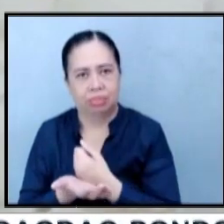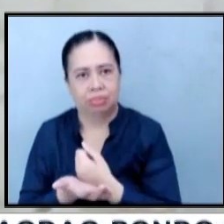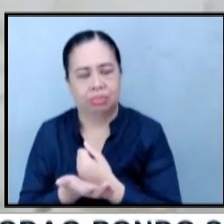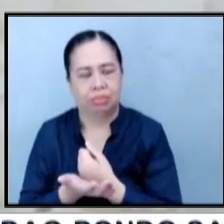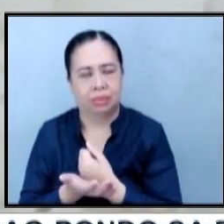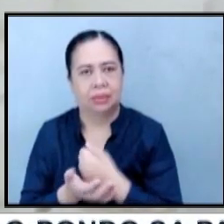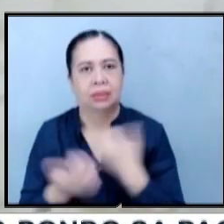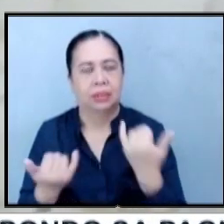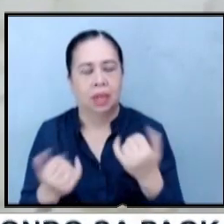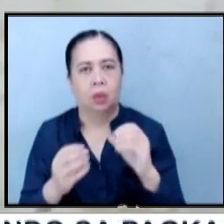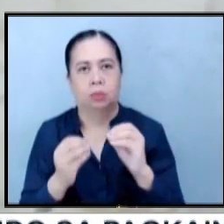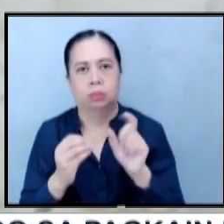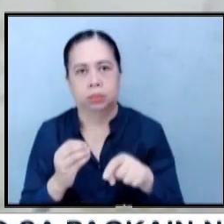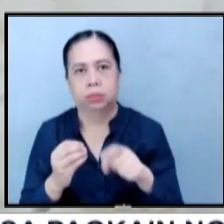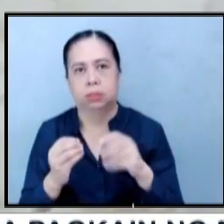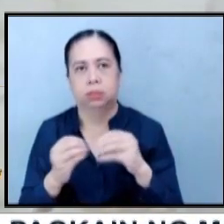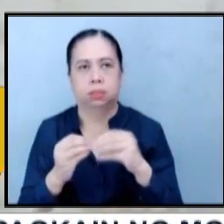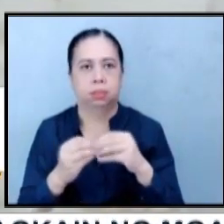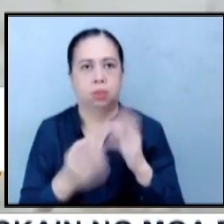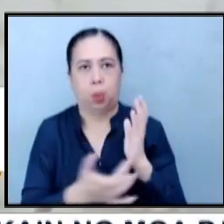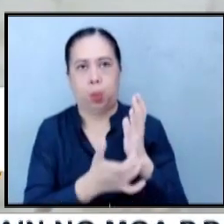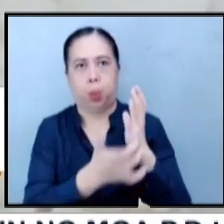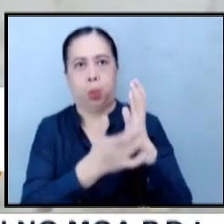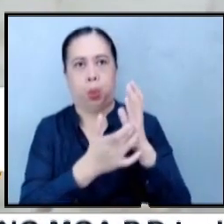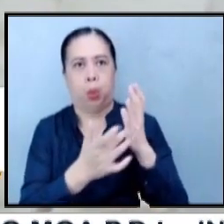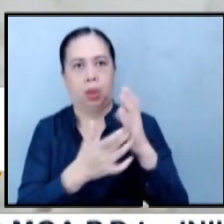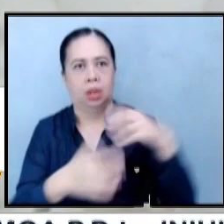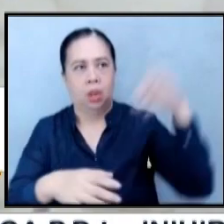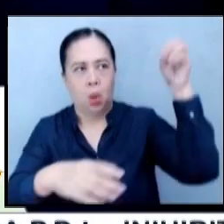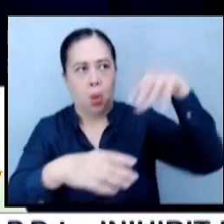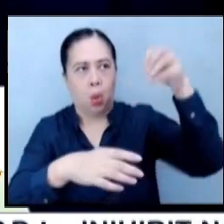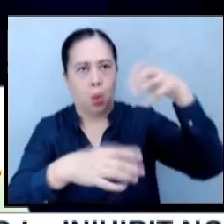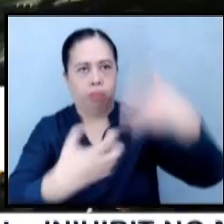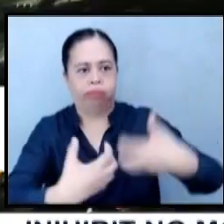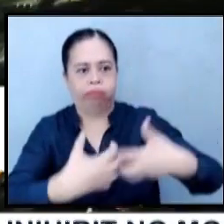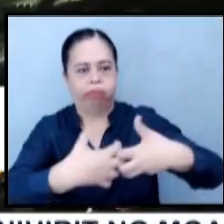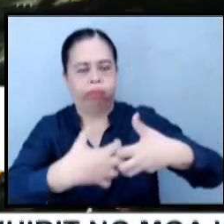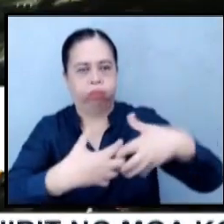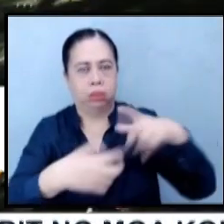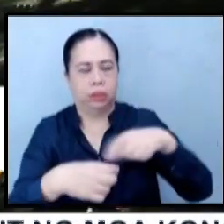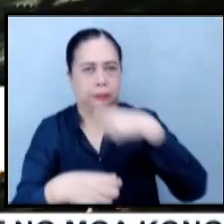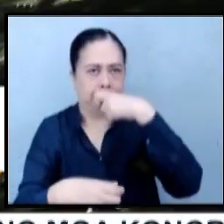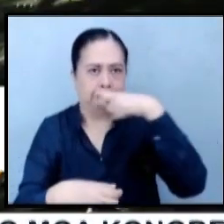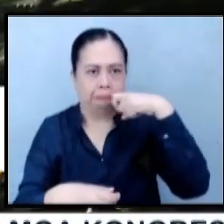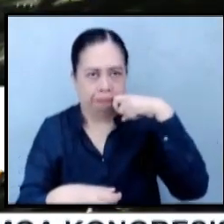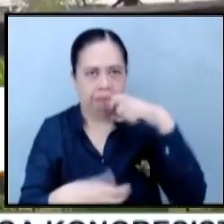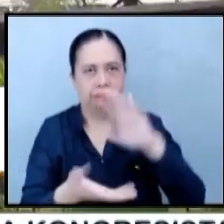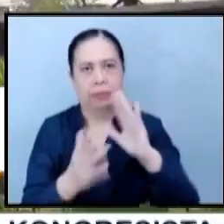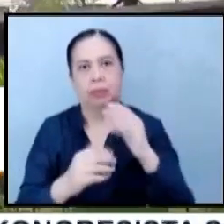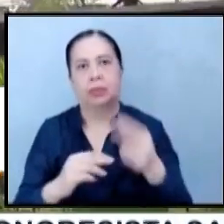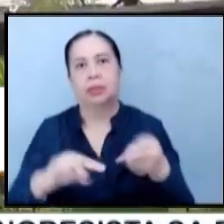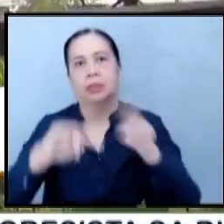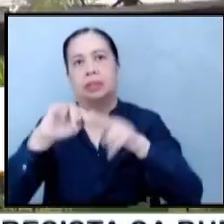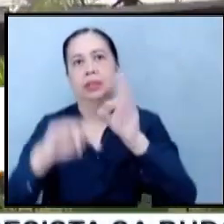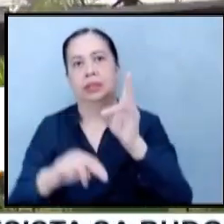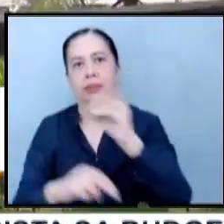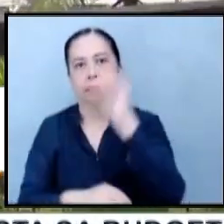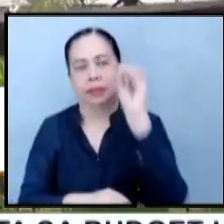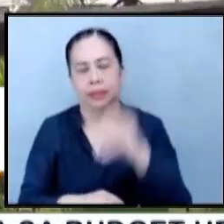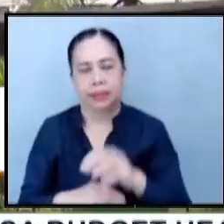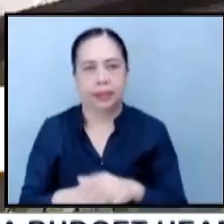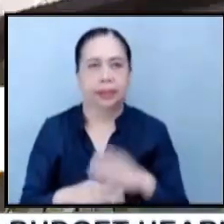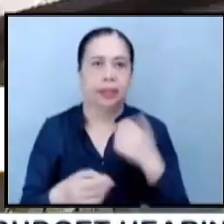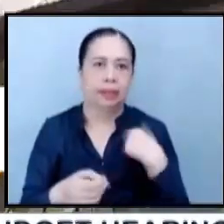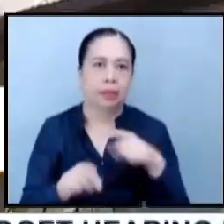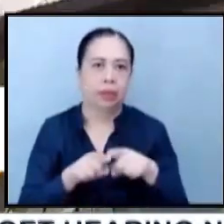No? Pero kung may mga drying systems tayo, pwede umakitin up to 70%. Magtatatag din ng Agri-Puhunan at Pantawid Program